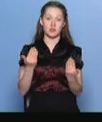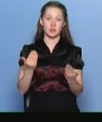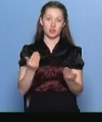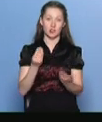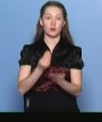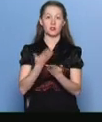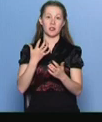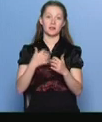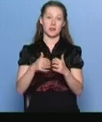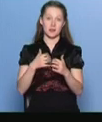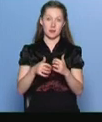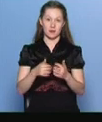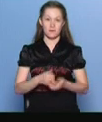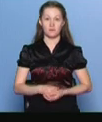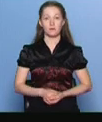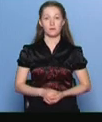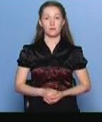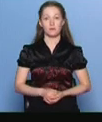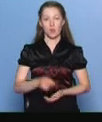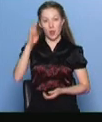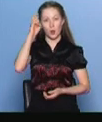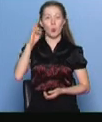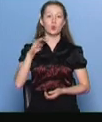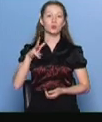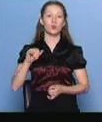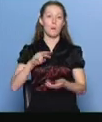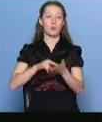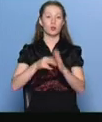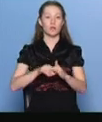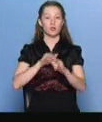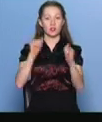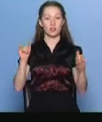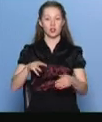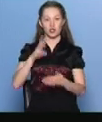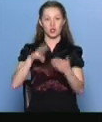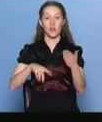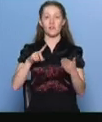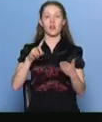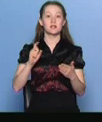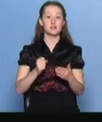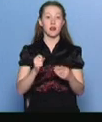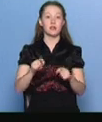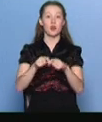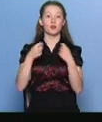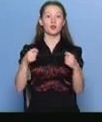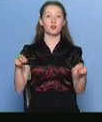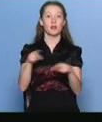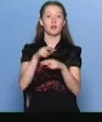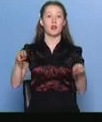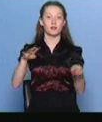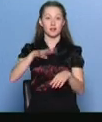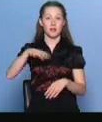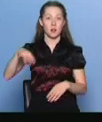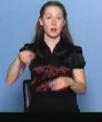как удовлетворительное. Госдума планирует увеличить штрафы для водителей за нарушение на зебре. Не уступил дорогу